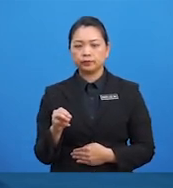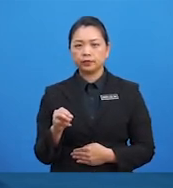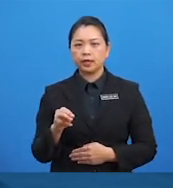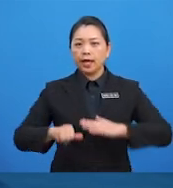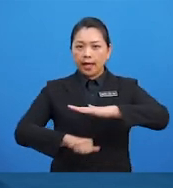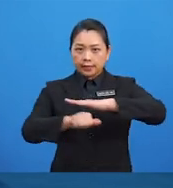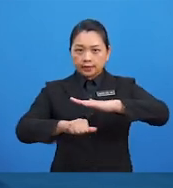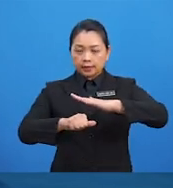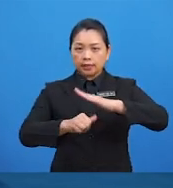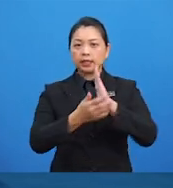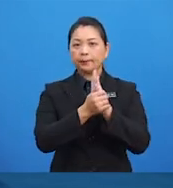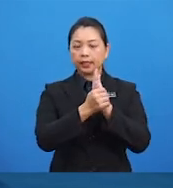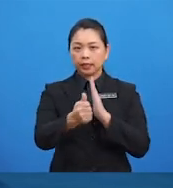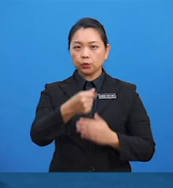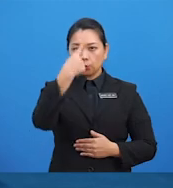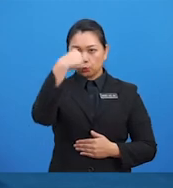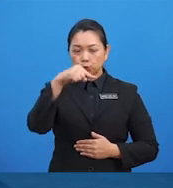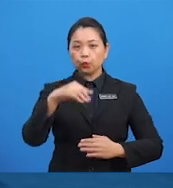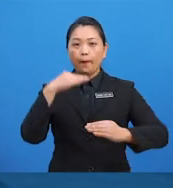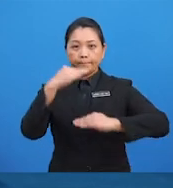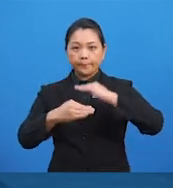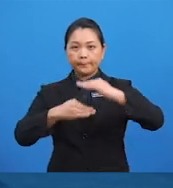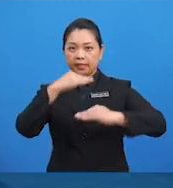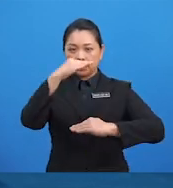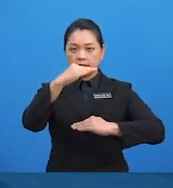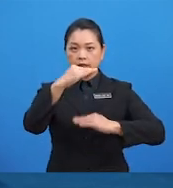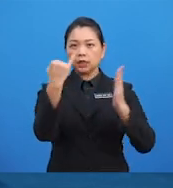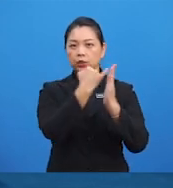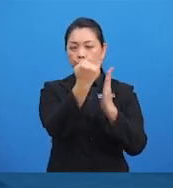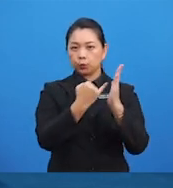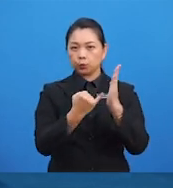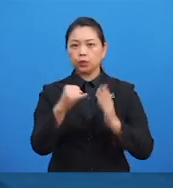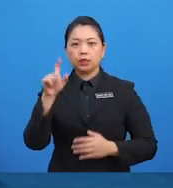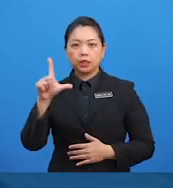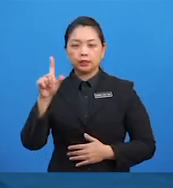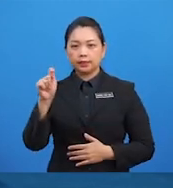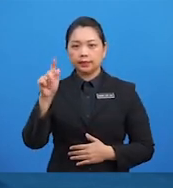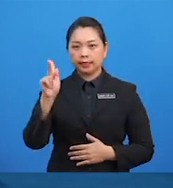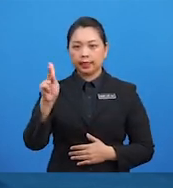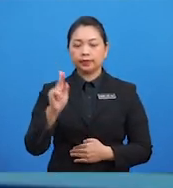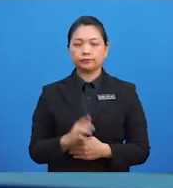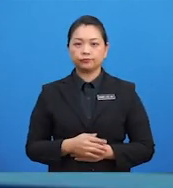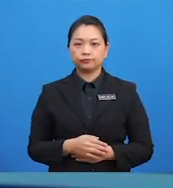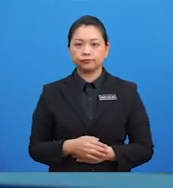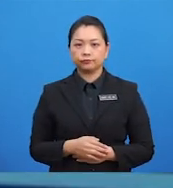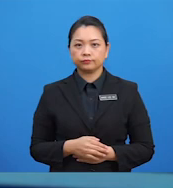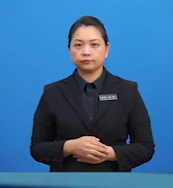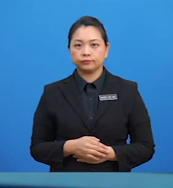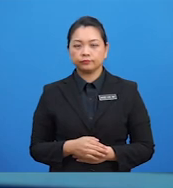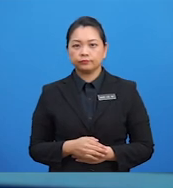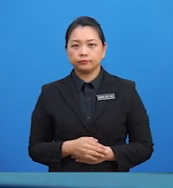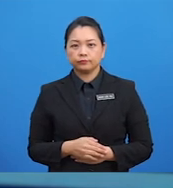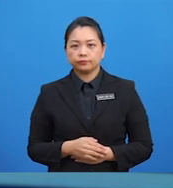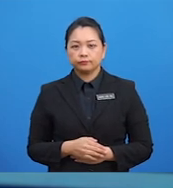asas kemahiran untuk membina lukisan terbantu komputer.